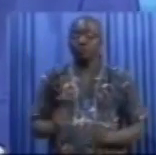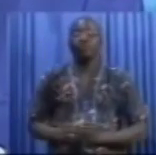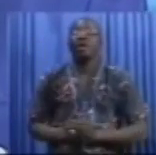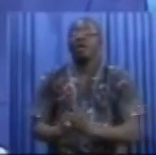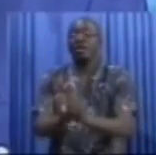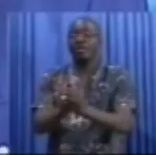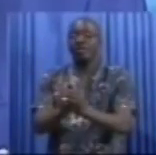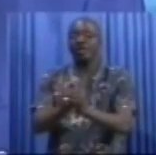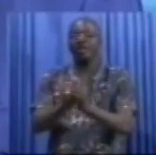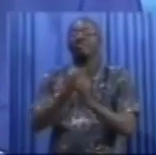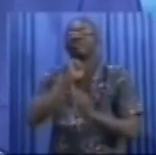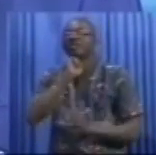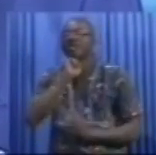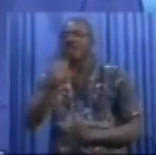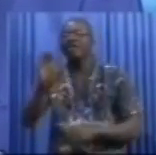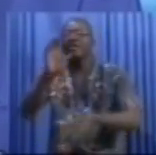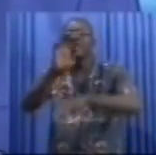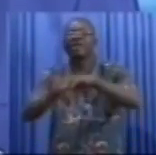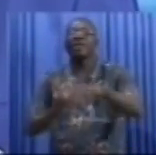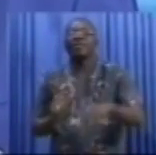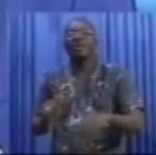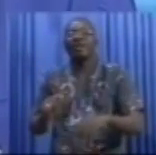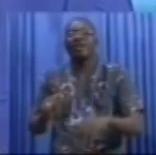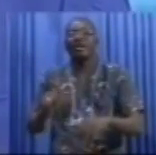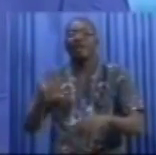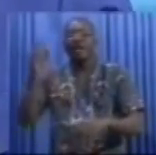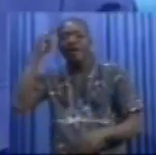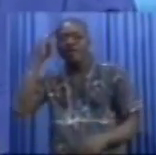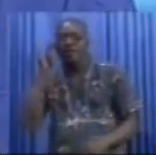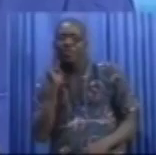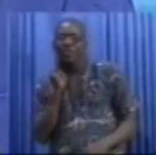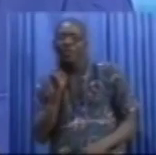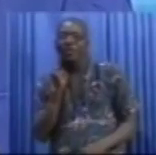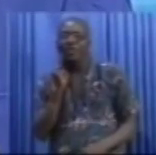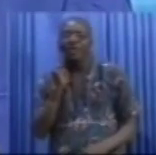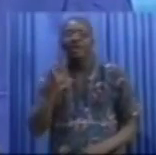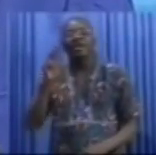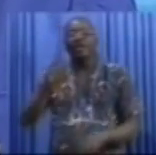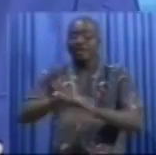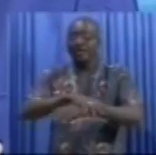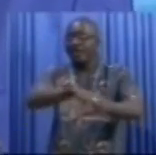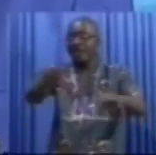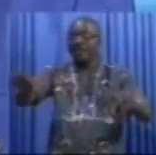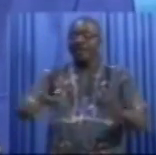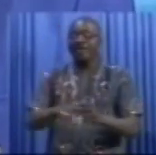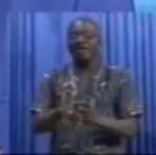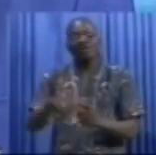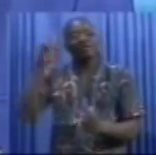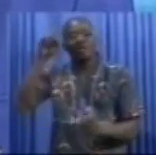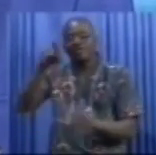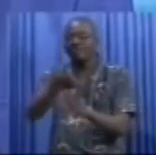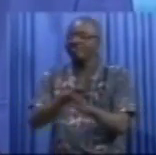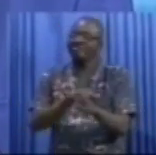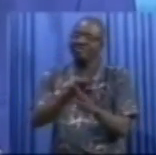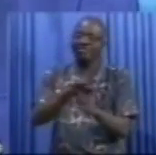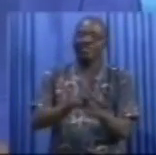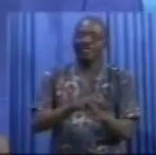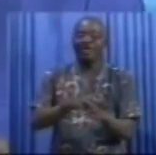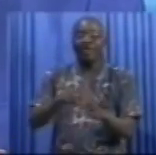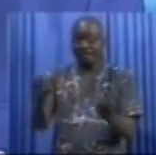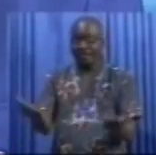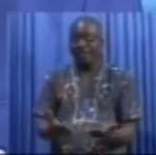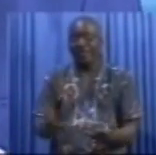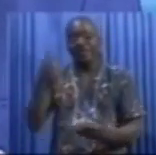n'est pas pour rien qu'on nous appelle Amoré Tinganban. c'est parce qu'on est là justement pour faire ce tampon,